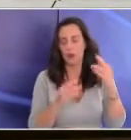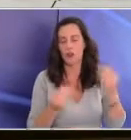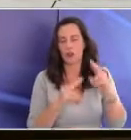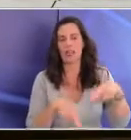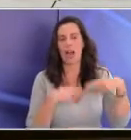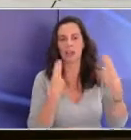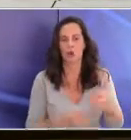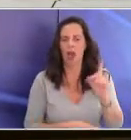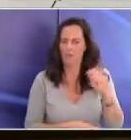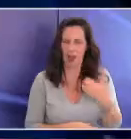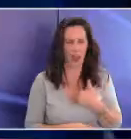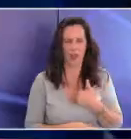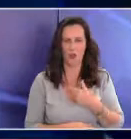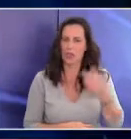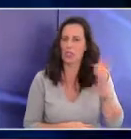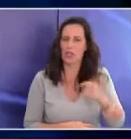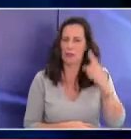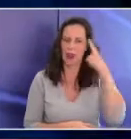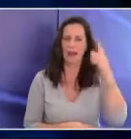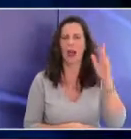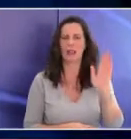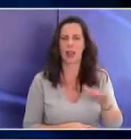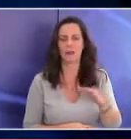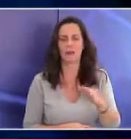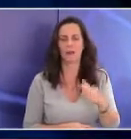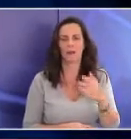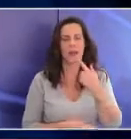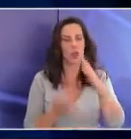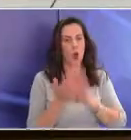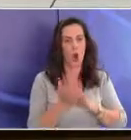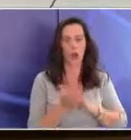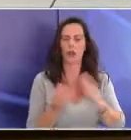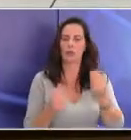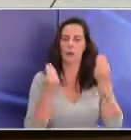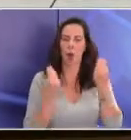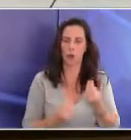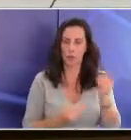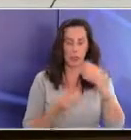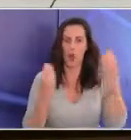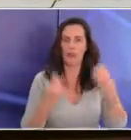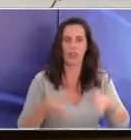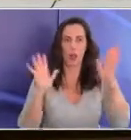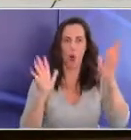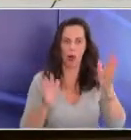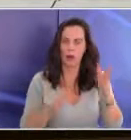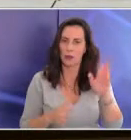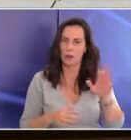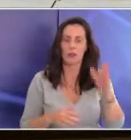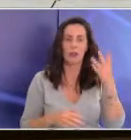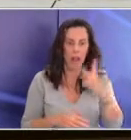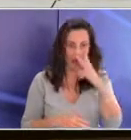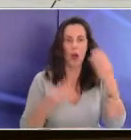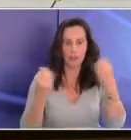האלה יחזרו, אבל אנחנו צריכים לדעת גם לומר שפו על הדברים הכן טובים. זה לא היה הפסד צורב, זה היה יכול להיות הפסד צורב. כבר